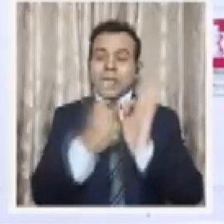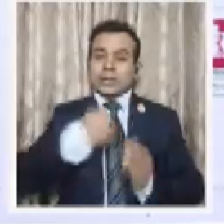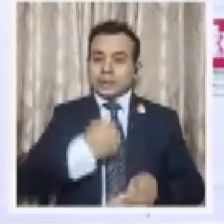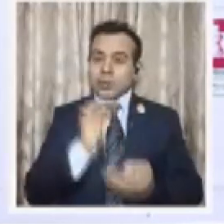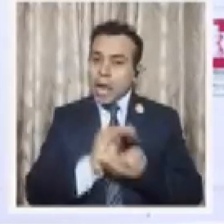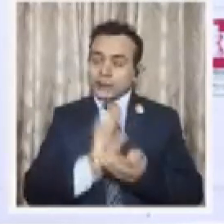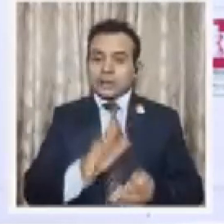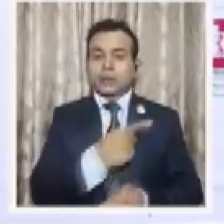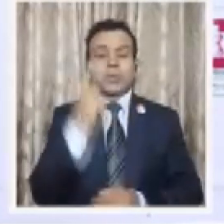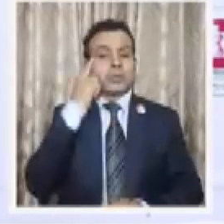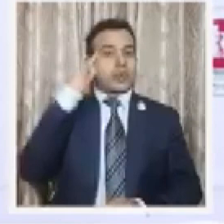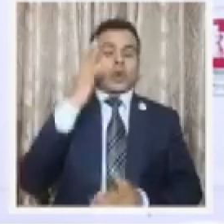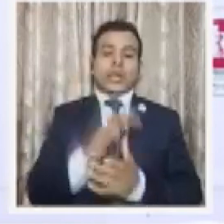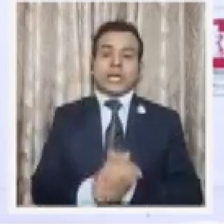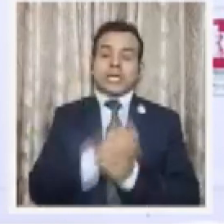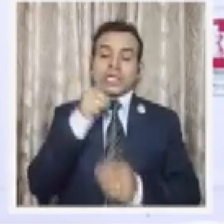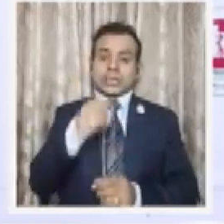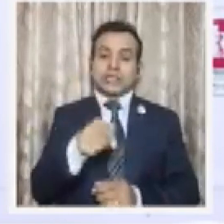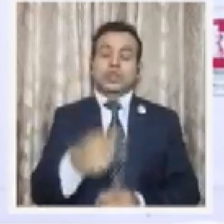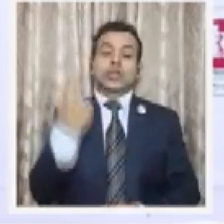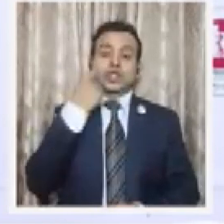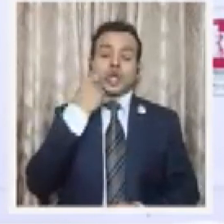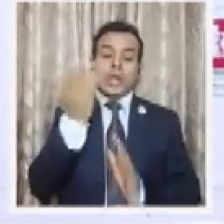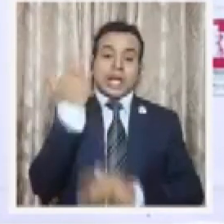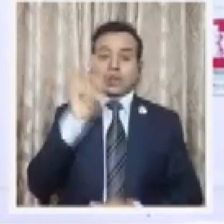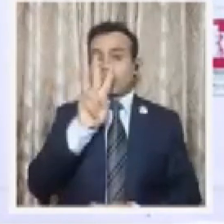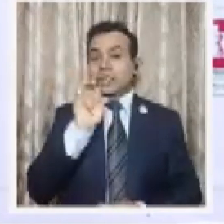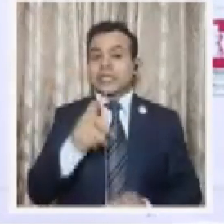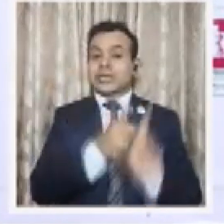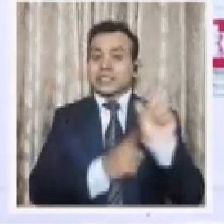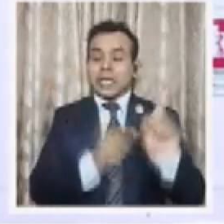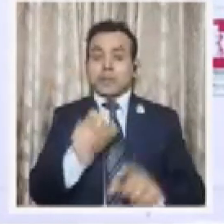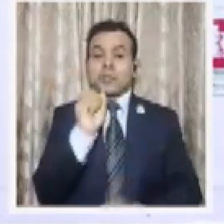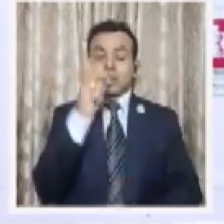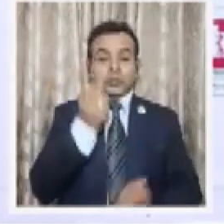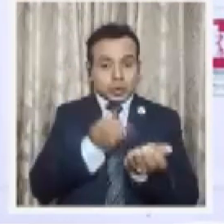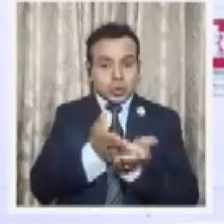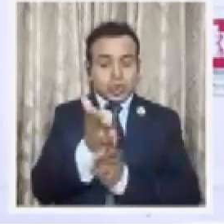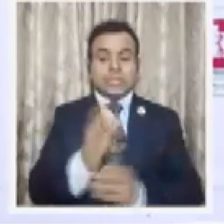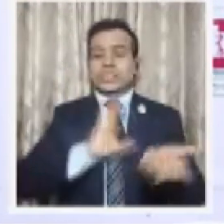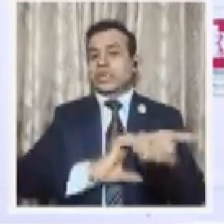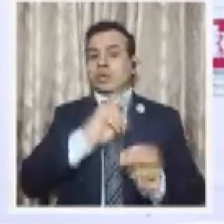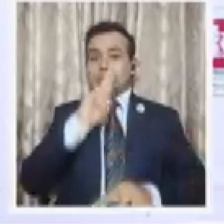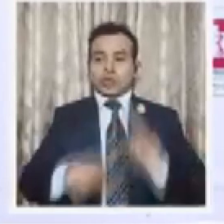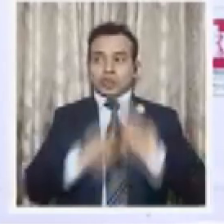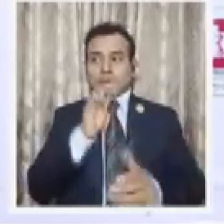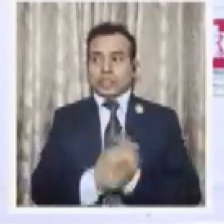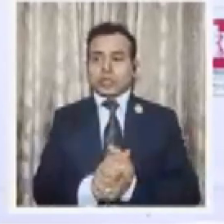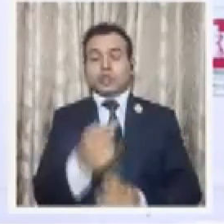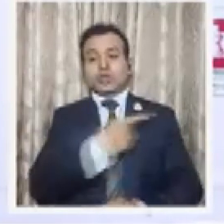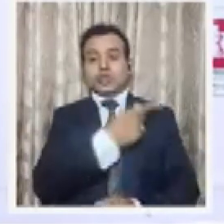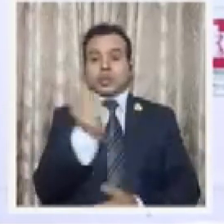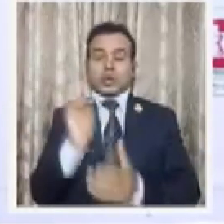2030 সালের মধ্যে হেপাটাইটিস নির্মূলীকরণের লক্ষ্যে সরকারের নেওয়া বিভিন্ন কর্মসূচিকে সফল করতে স্বাস্থ্য অধিদপ্তর